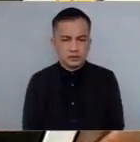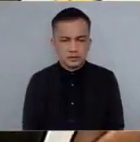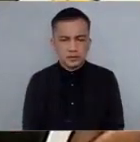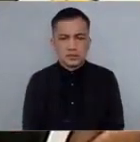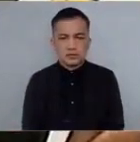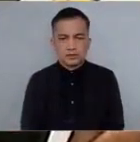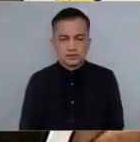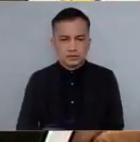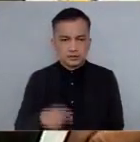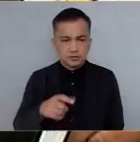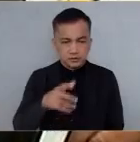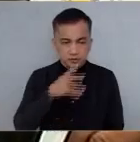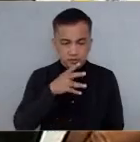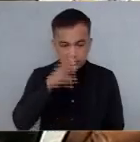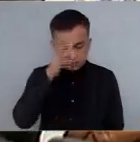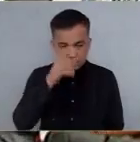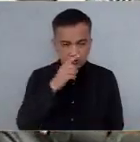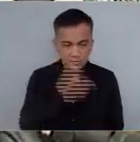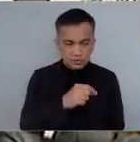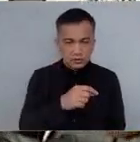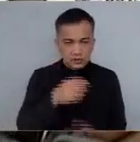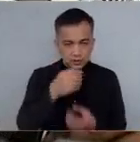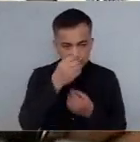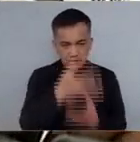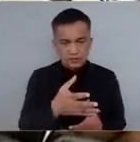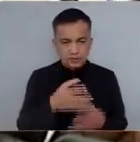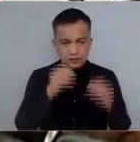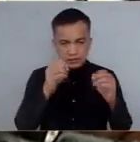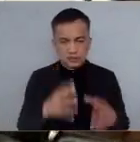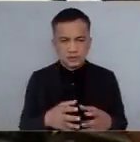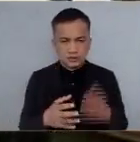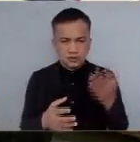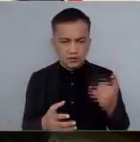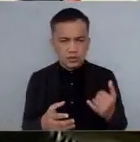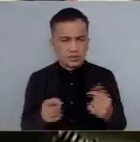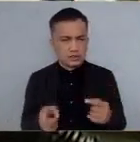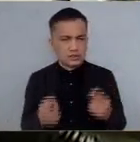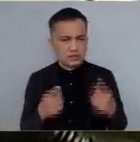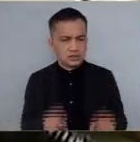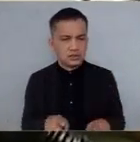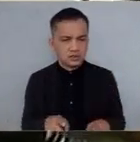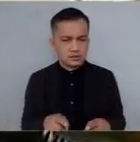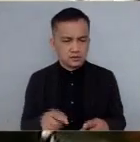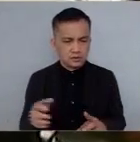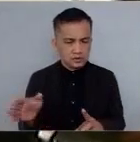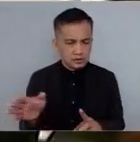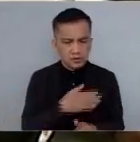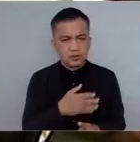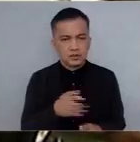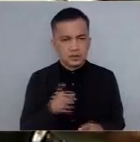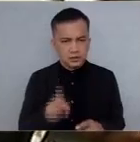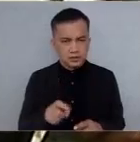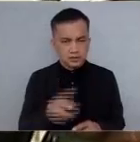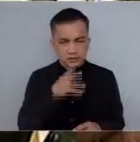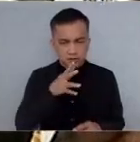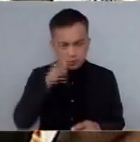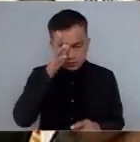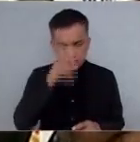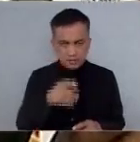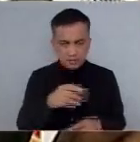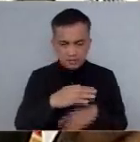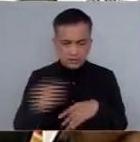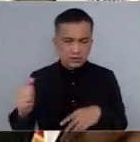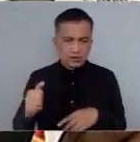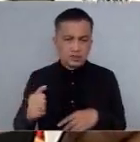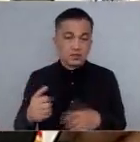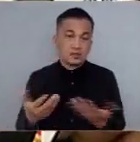dapat pinapaalam niya po yun sa teacher na bakit naman ganito, sinaktan mo si ganyan, dapat magulang na lang po ang pinatawag kasi may magulang